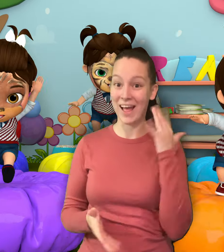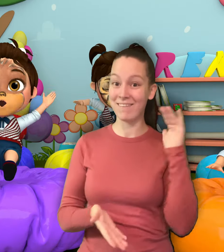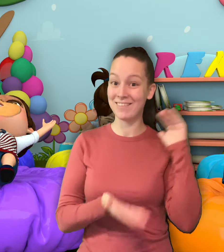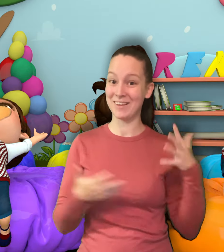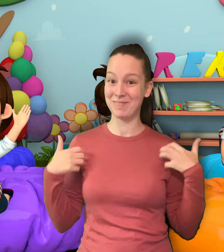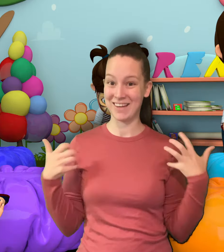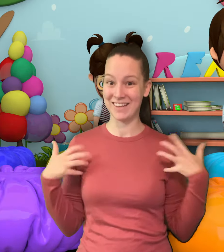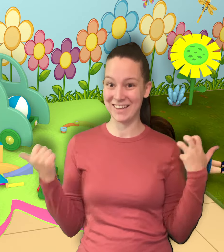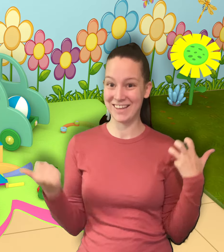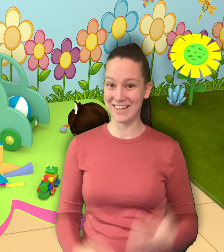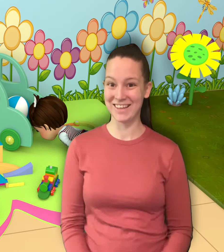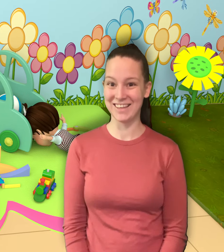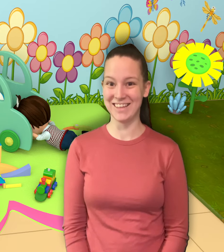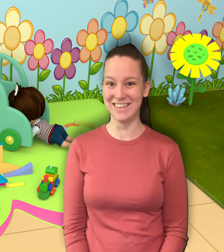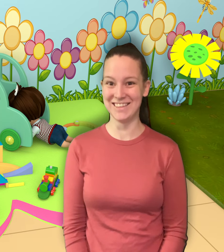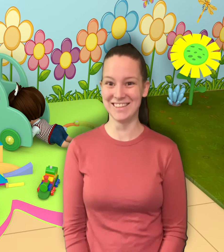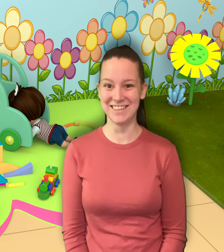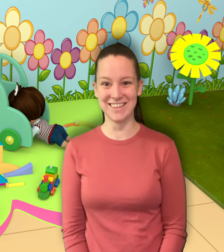Flittle